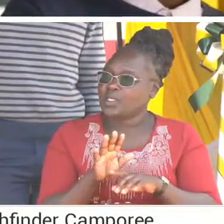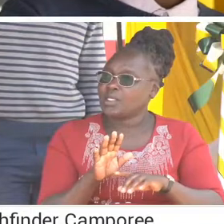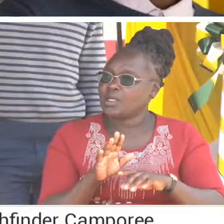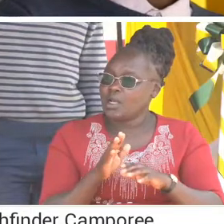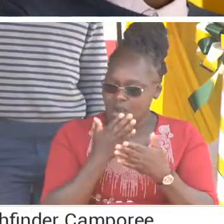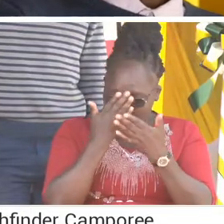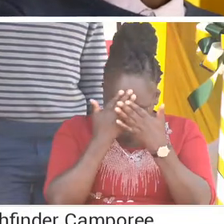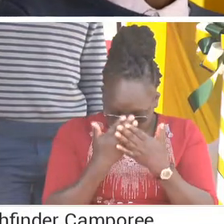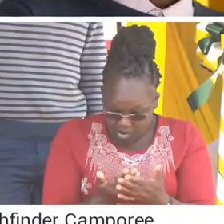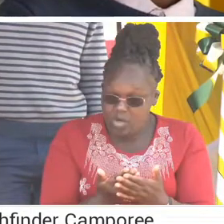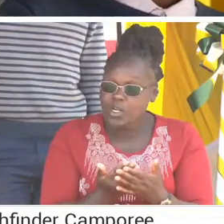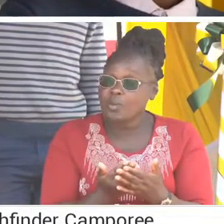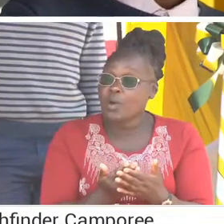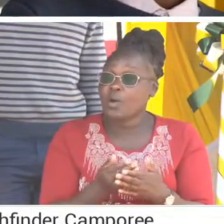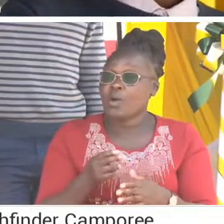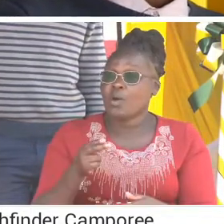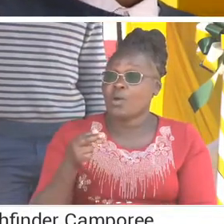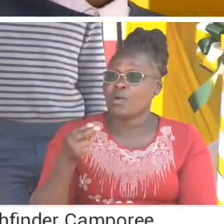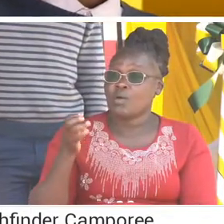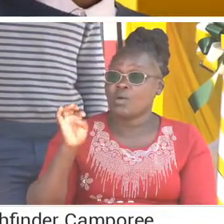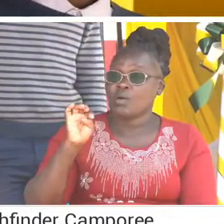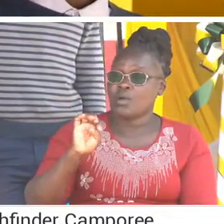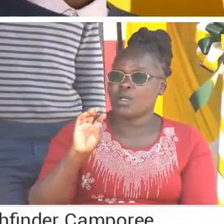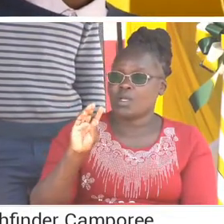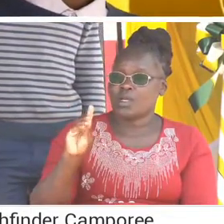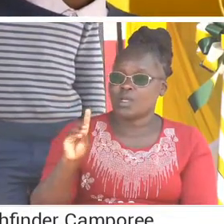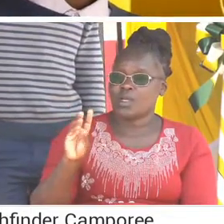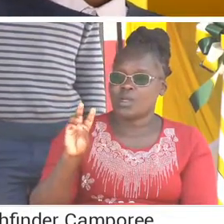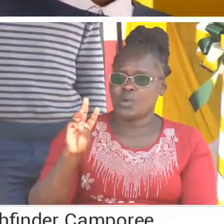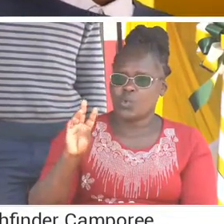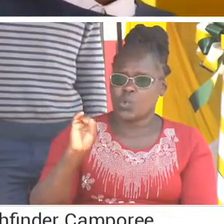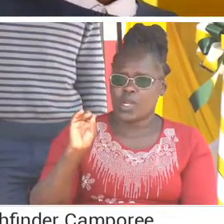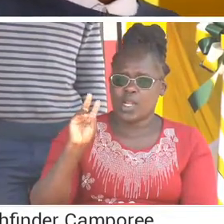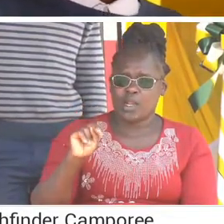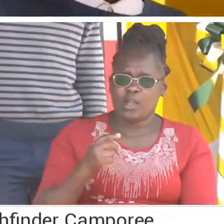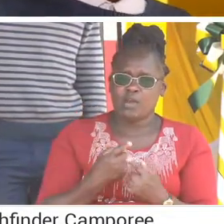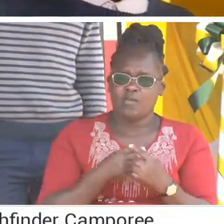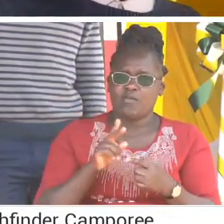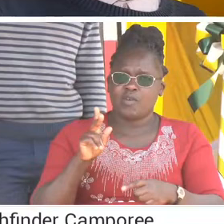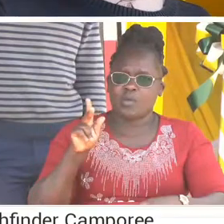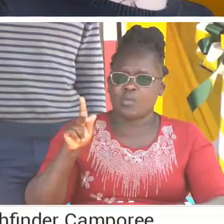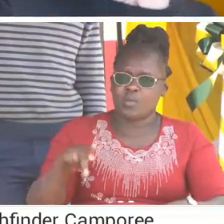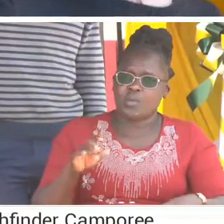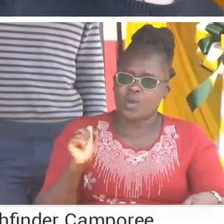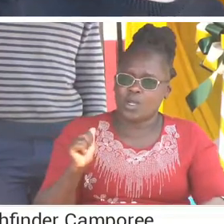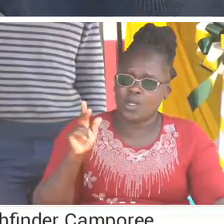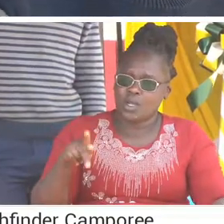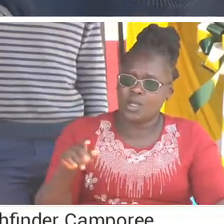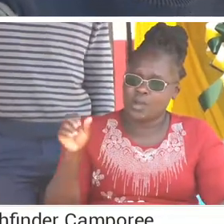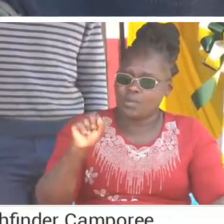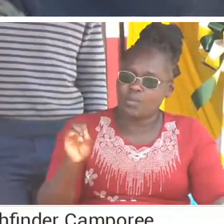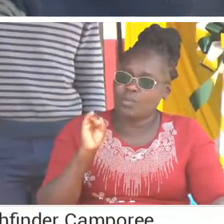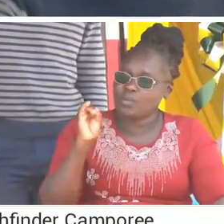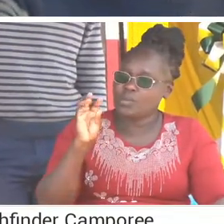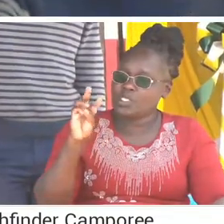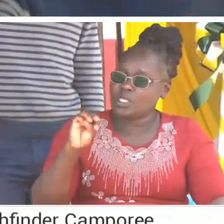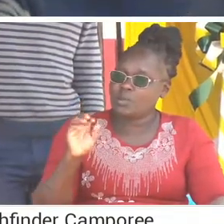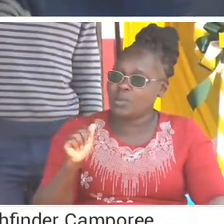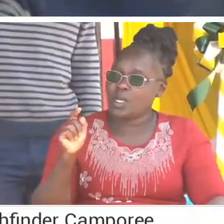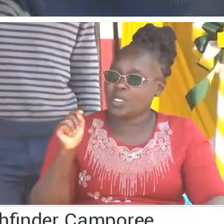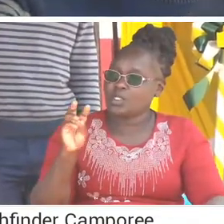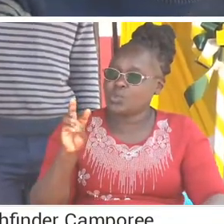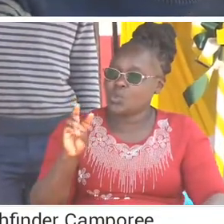Kapsimatwa, anaitwa Edwin, alikuwa anawasalamia na anawatakia mema. So asanteni.